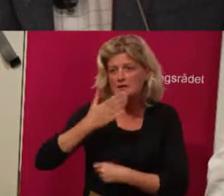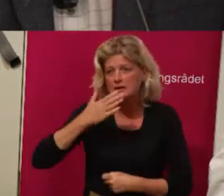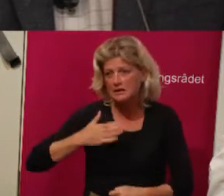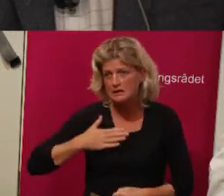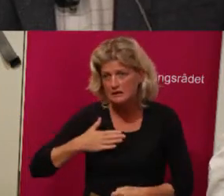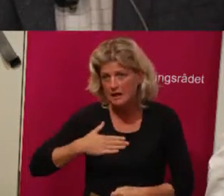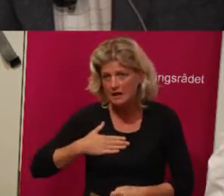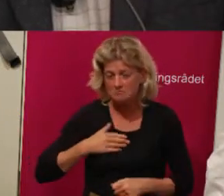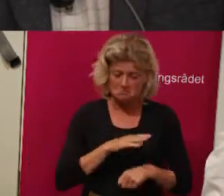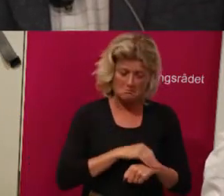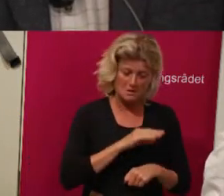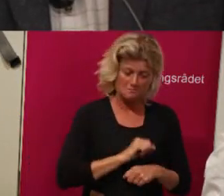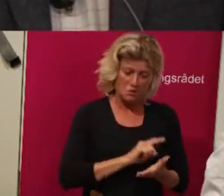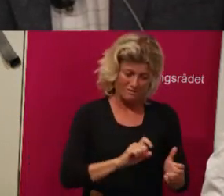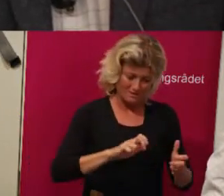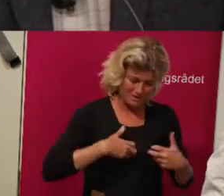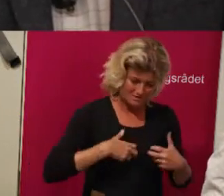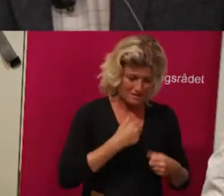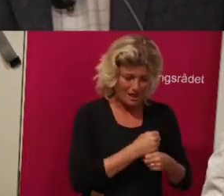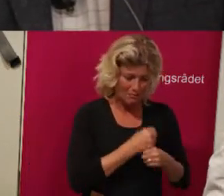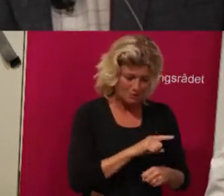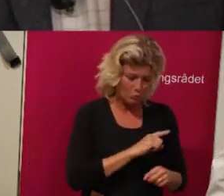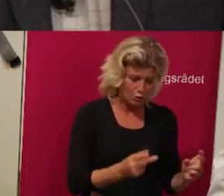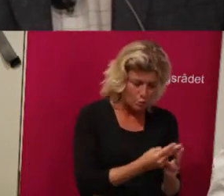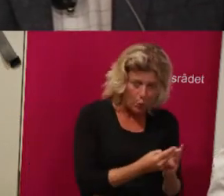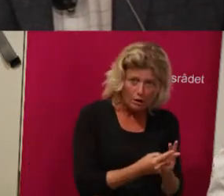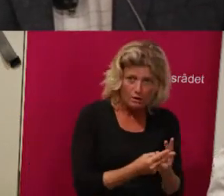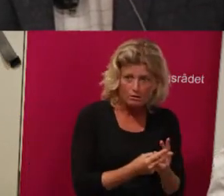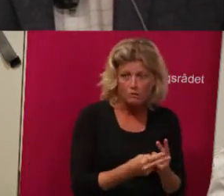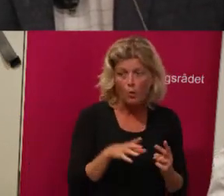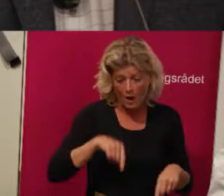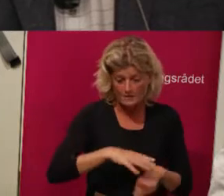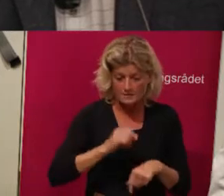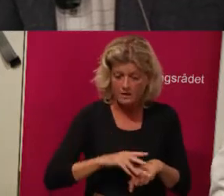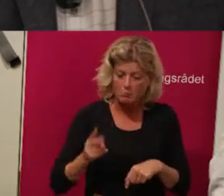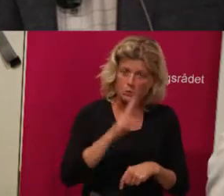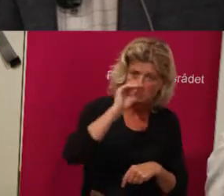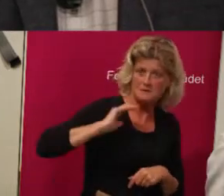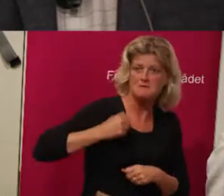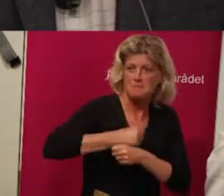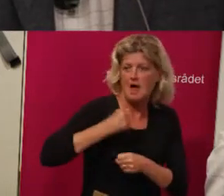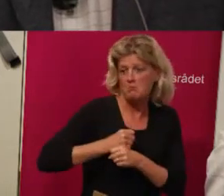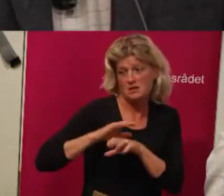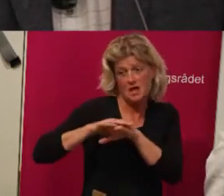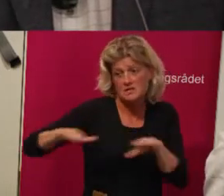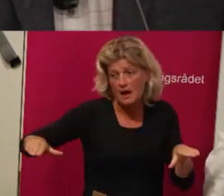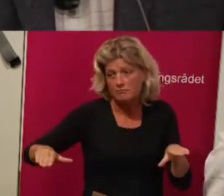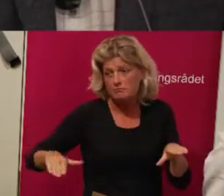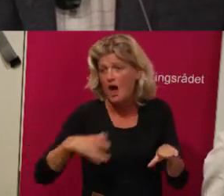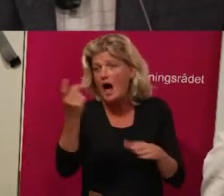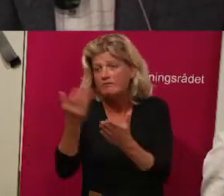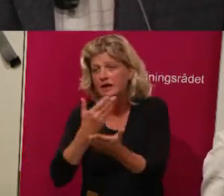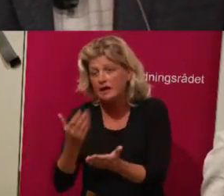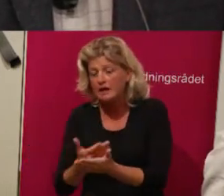Svenskar har, jag menar, både män och kvinnor arbetar väldigt mycket. I många länder bärs civilsamhället upp